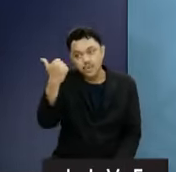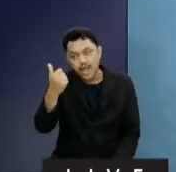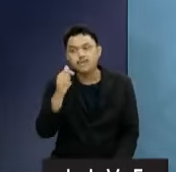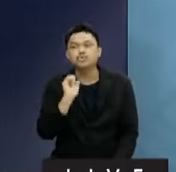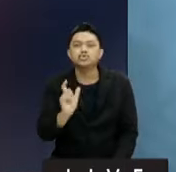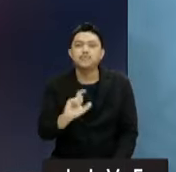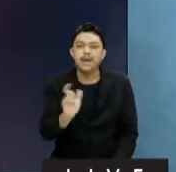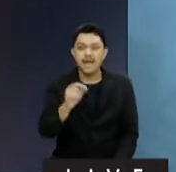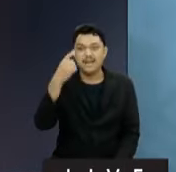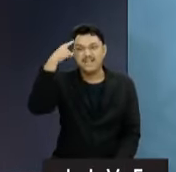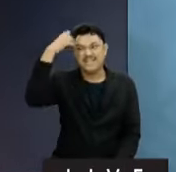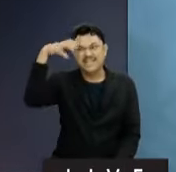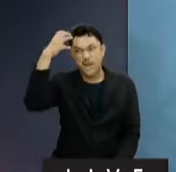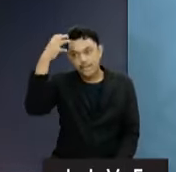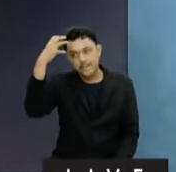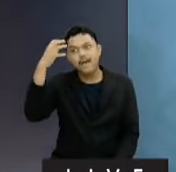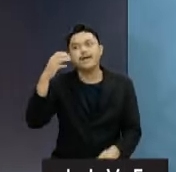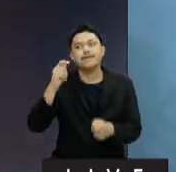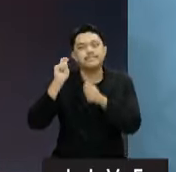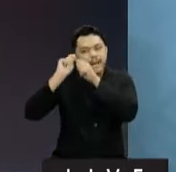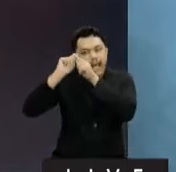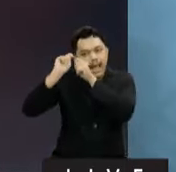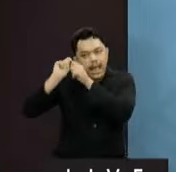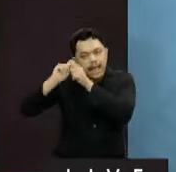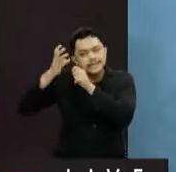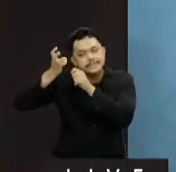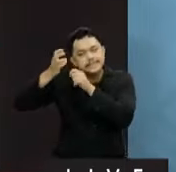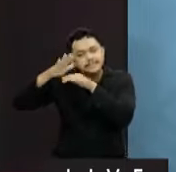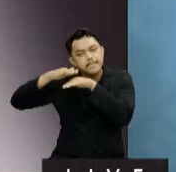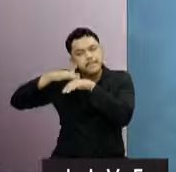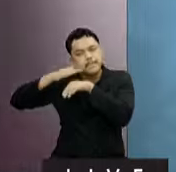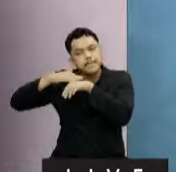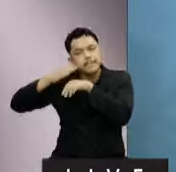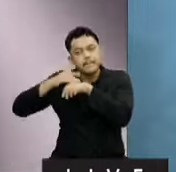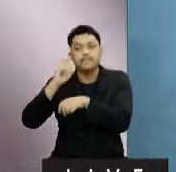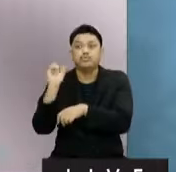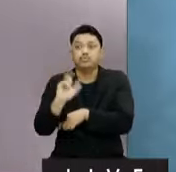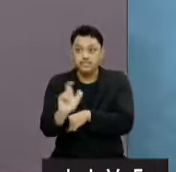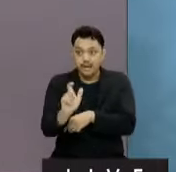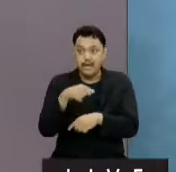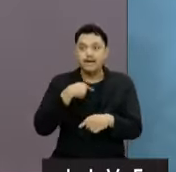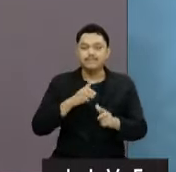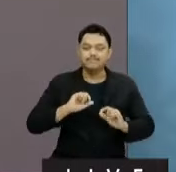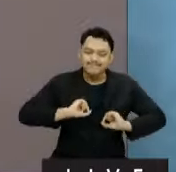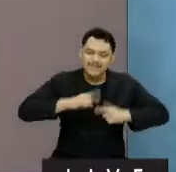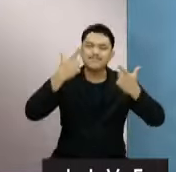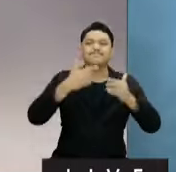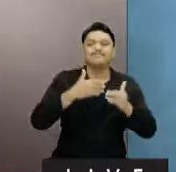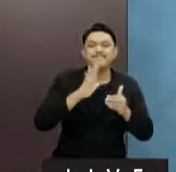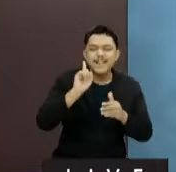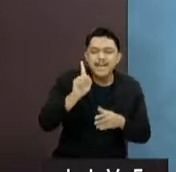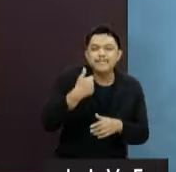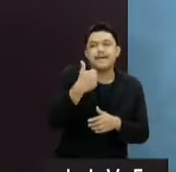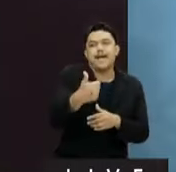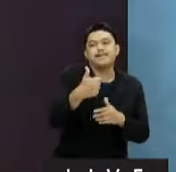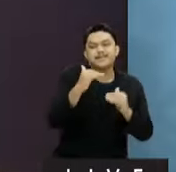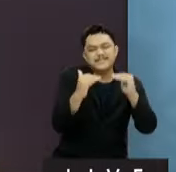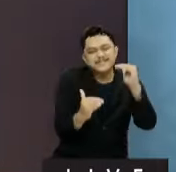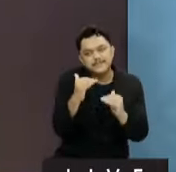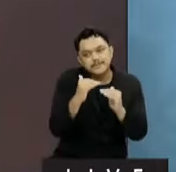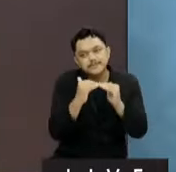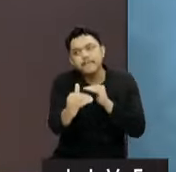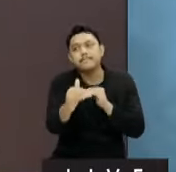trauma-traumanya ini dan bisa kembali hidup dengan baik begitu. Karena usia ini kan masih sangat muda, yang dia masih sangat panjang